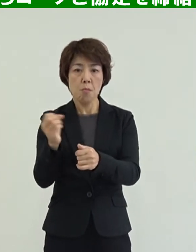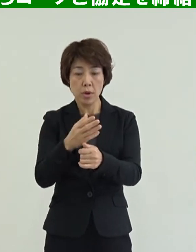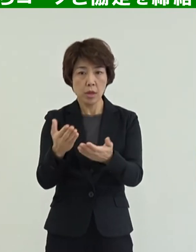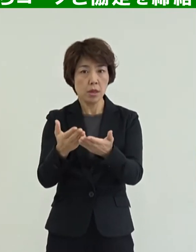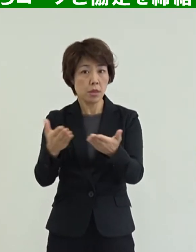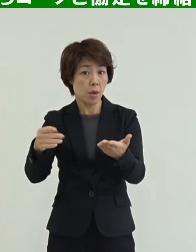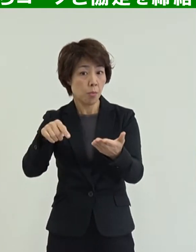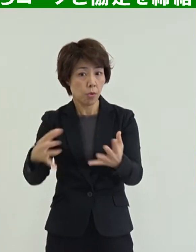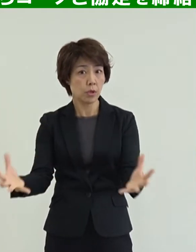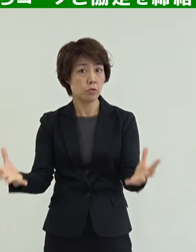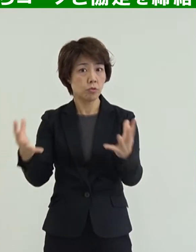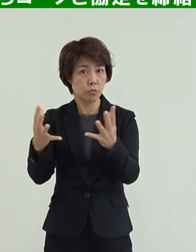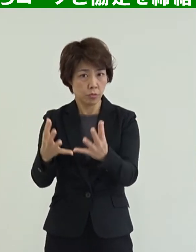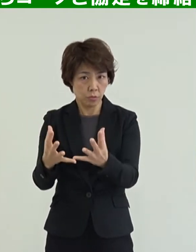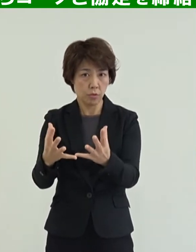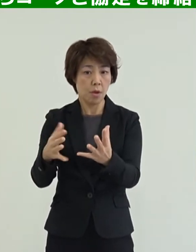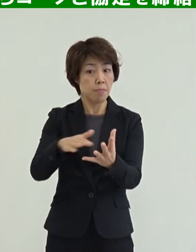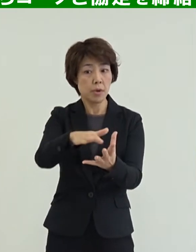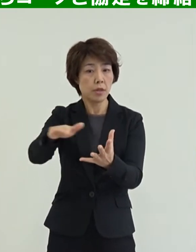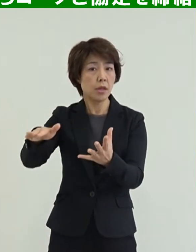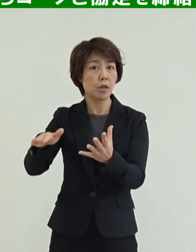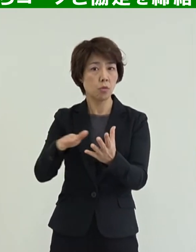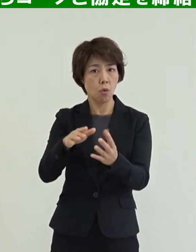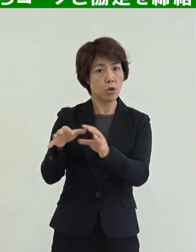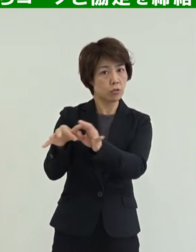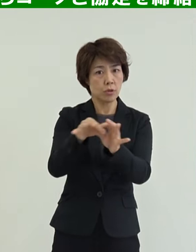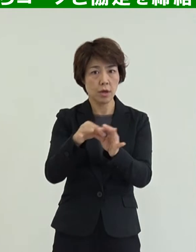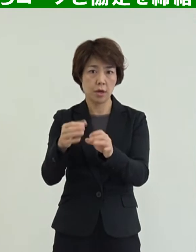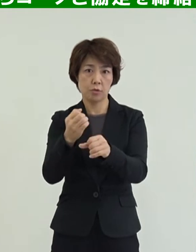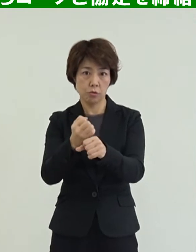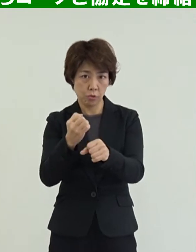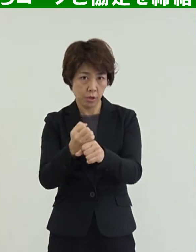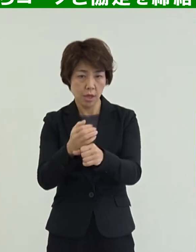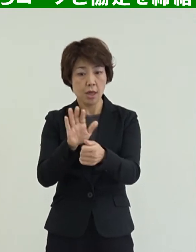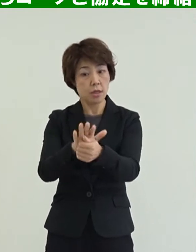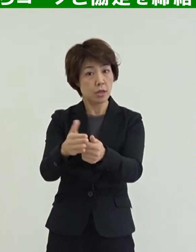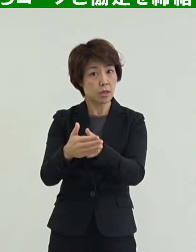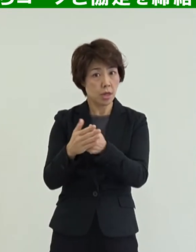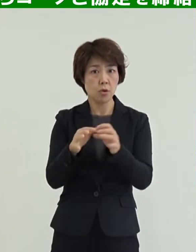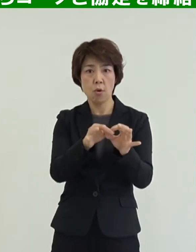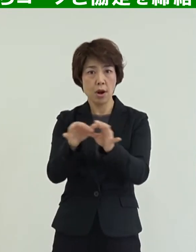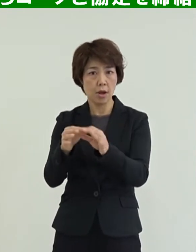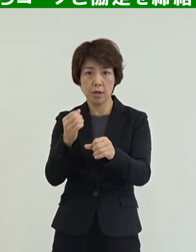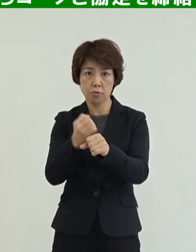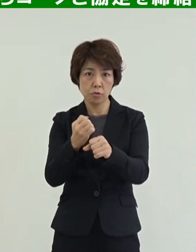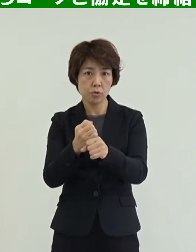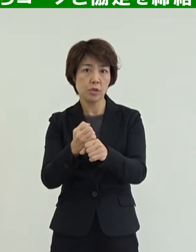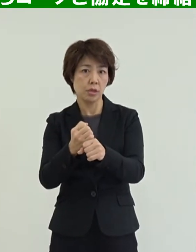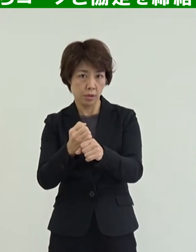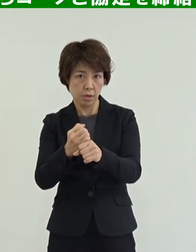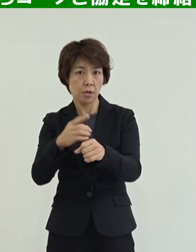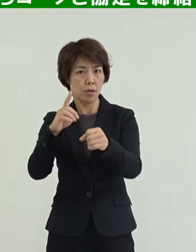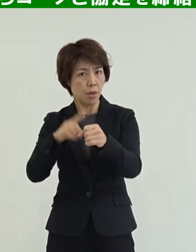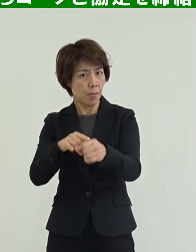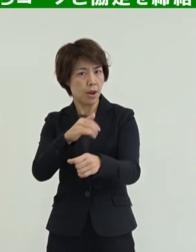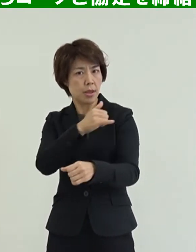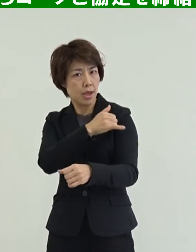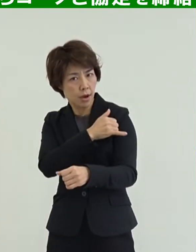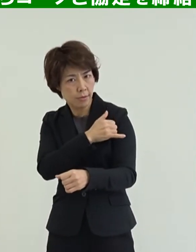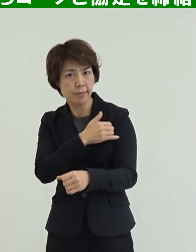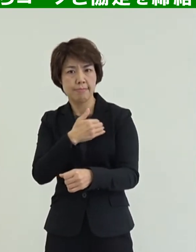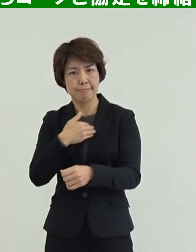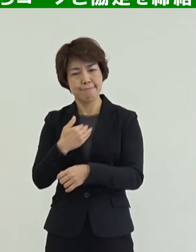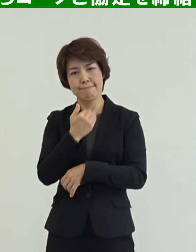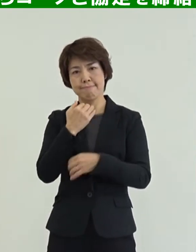底流所に立ち寄られる皆さん方のつながりづくり助け合いの関係づくりの場としても役立っていけばと